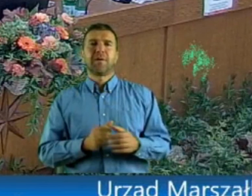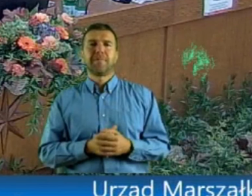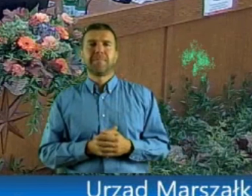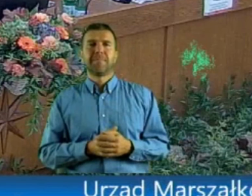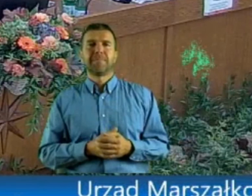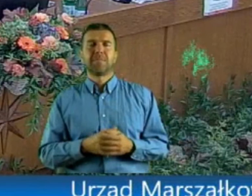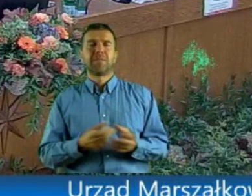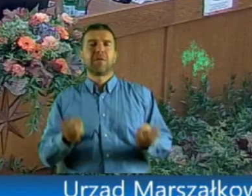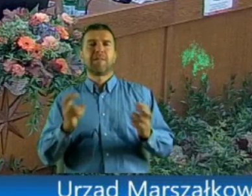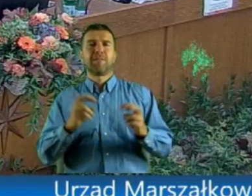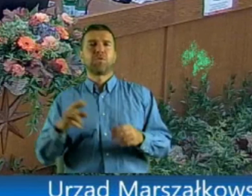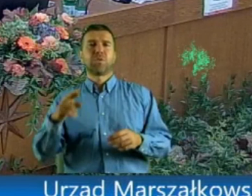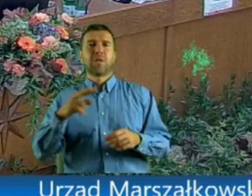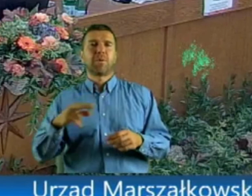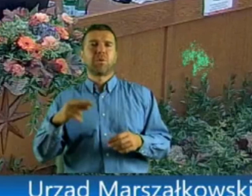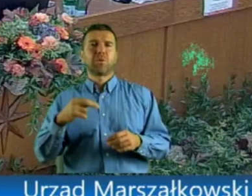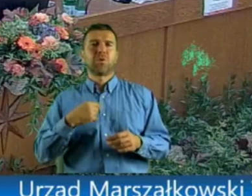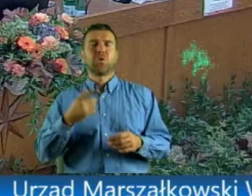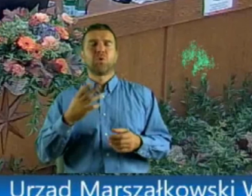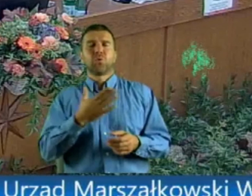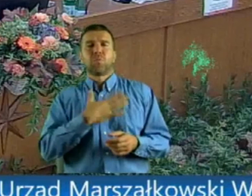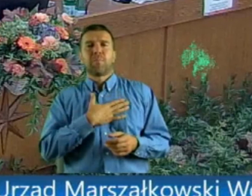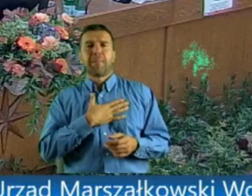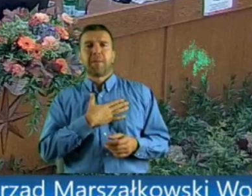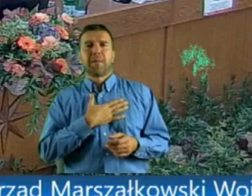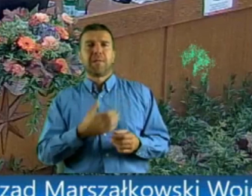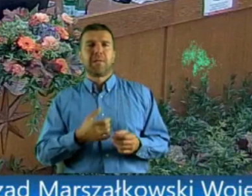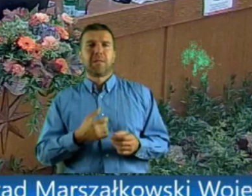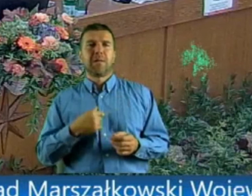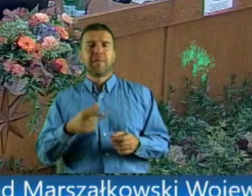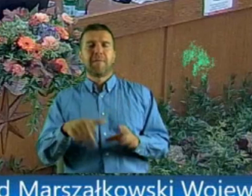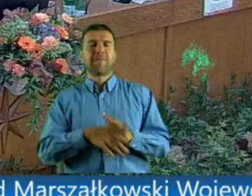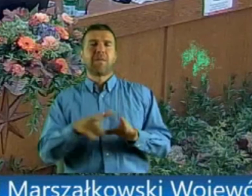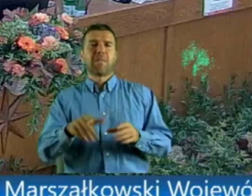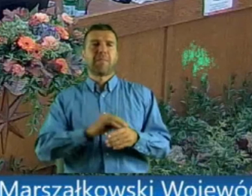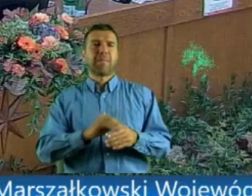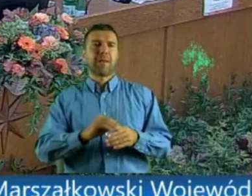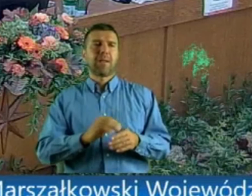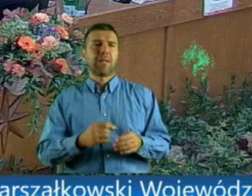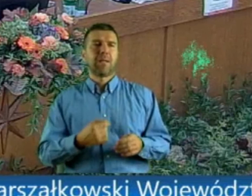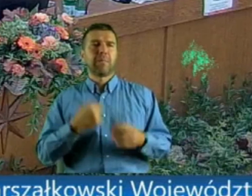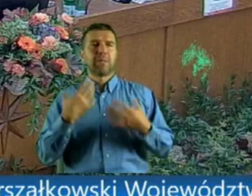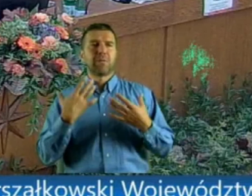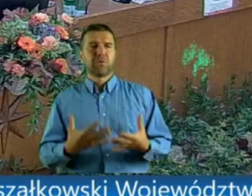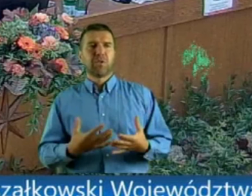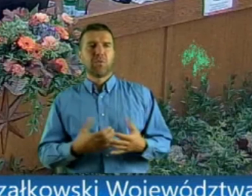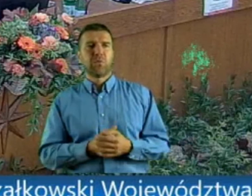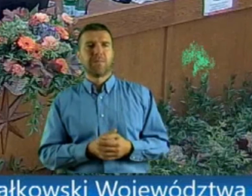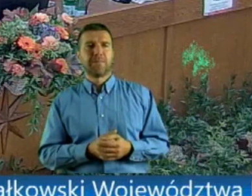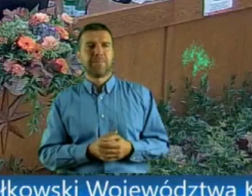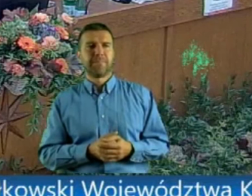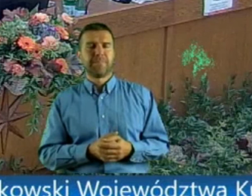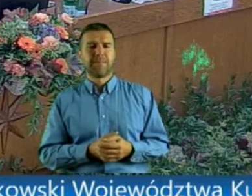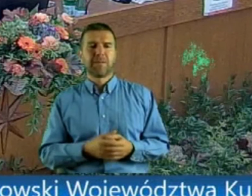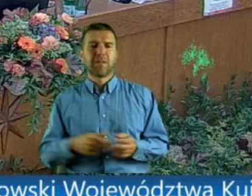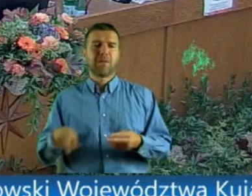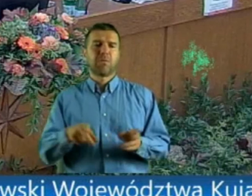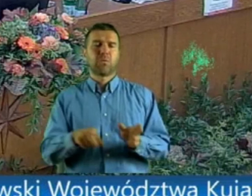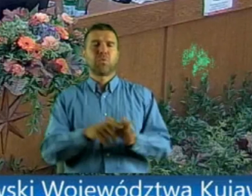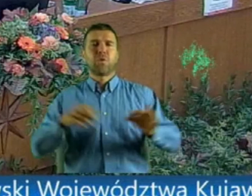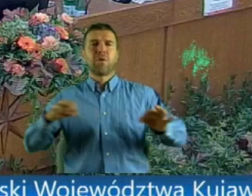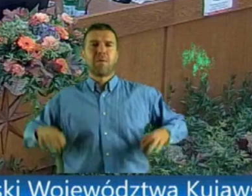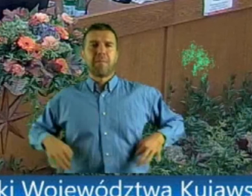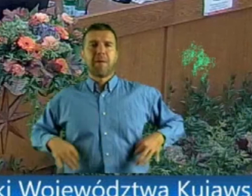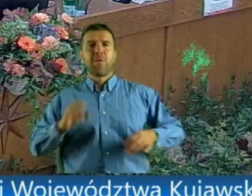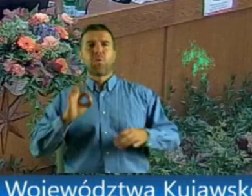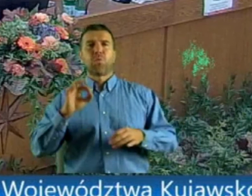raport jeszcze bardziej uszczegółowiający to, co mamy teraz w tym materiale. Ja bym chciał zwrócić się do Państwa z prośbą o to,